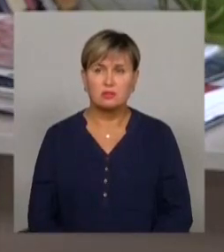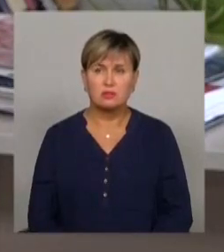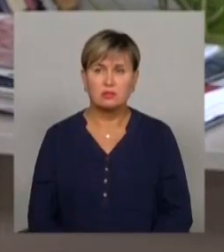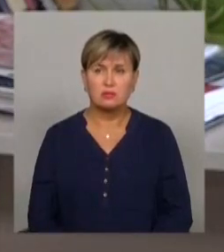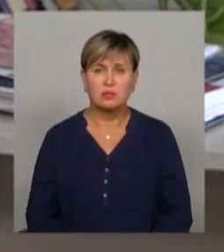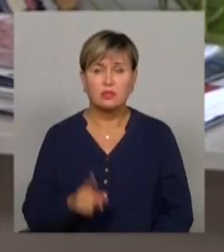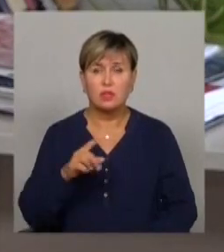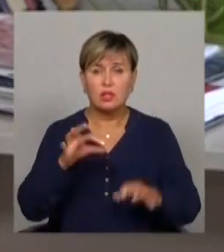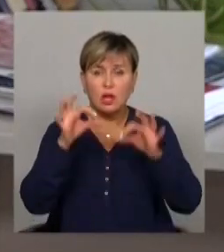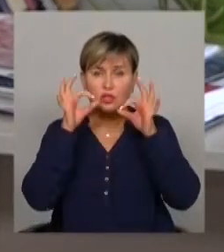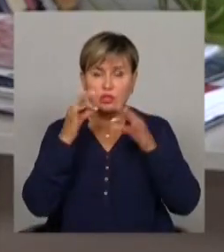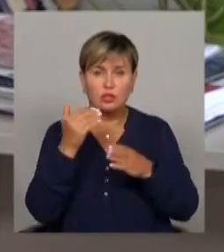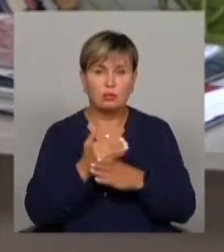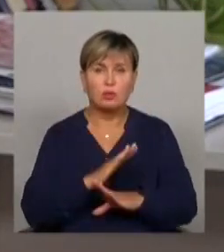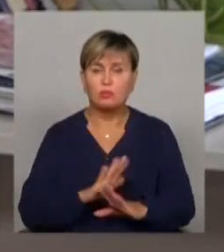даже очки не поможет.